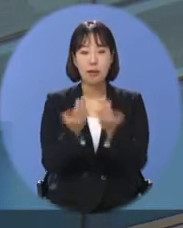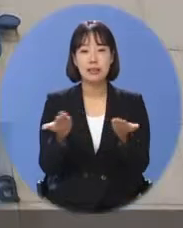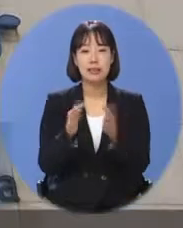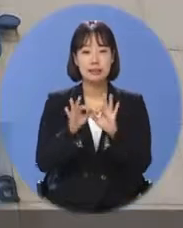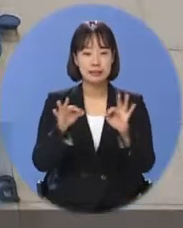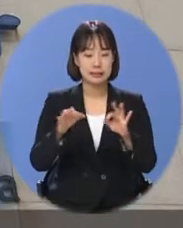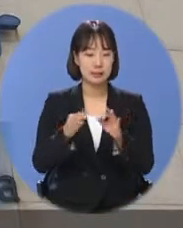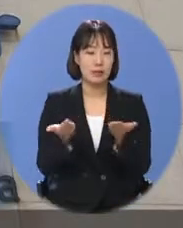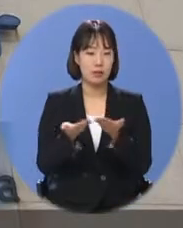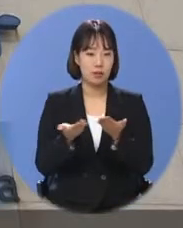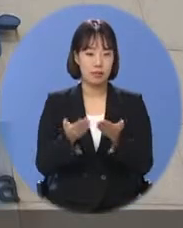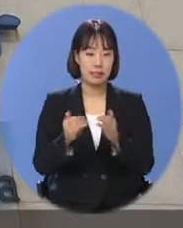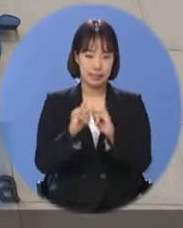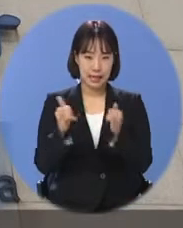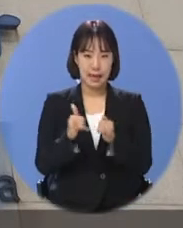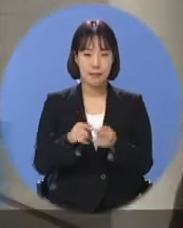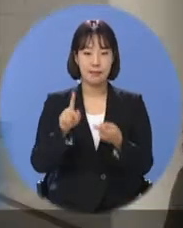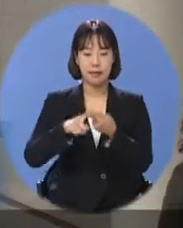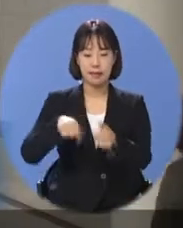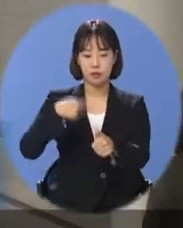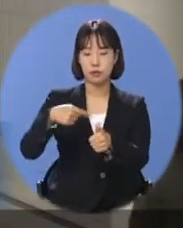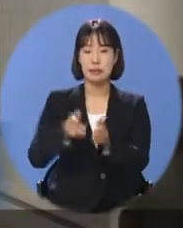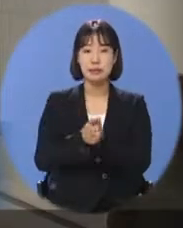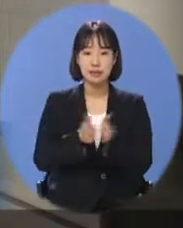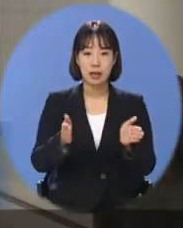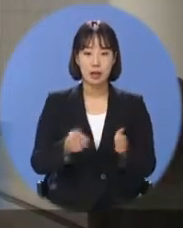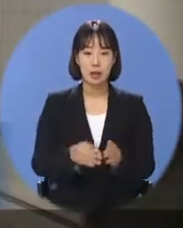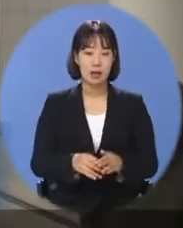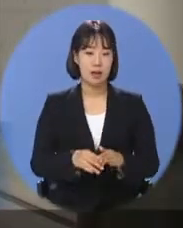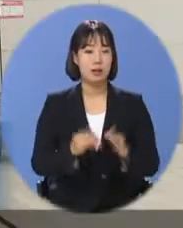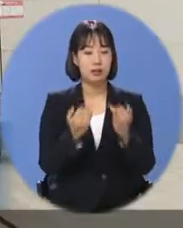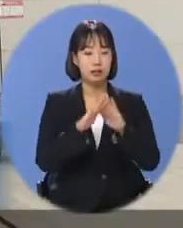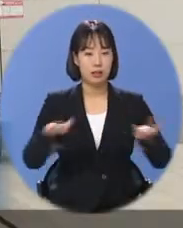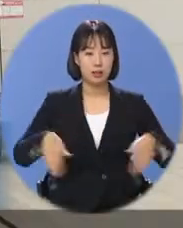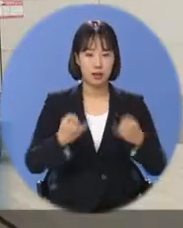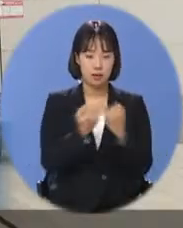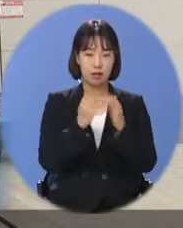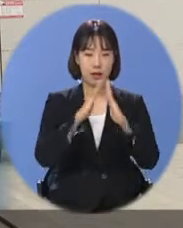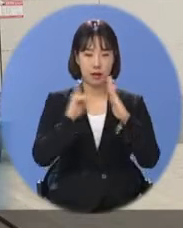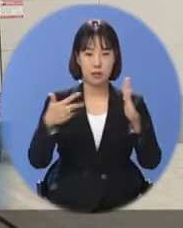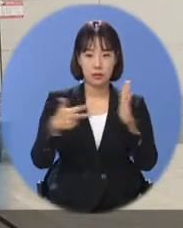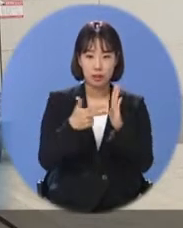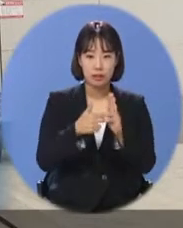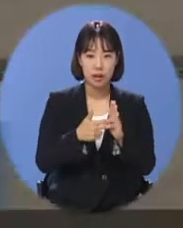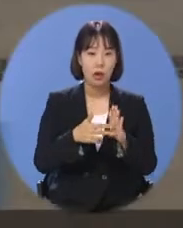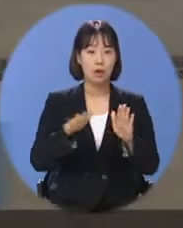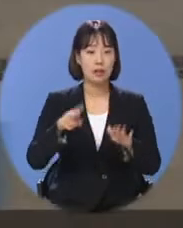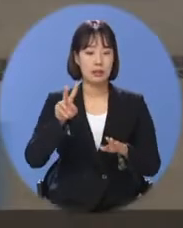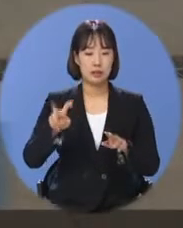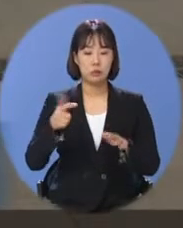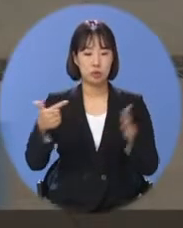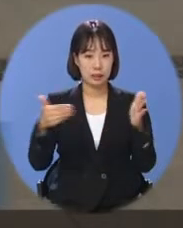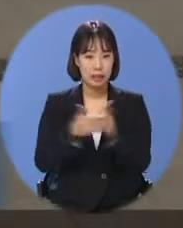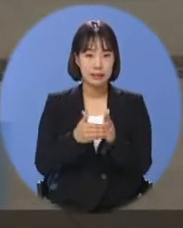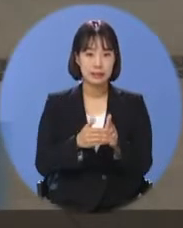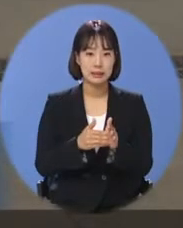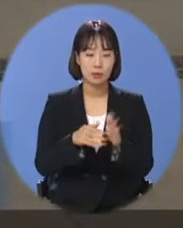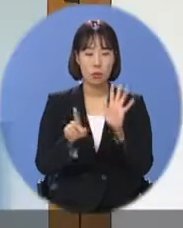위해 실습 위주의 특강이 진행됩니다. 전남 여성가족재단은 오는 26일부터 4일 동안 온라인 판매 특강을